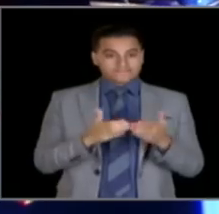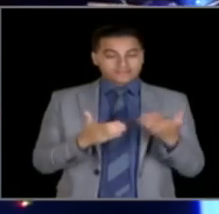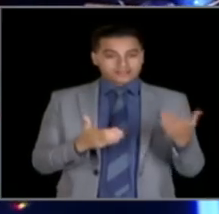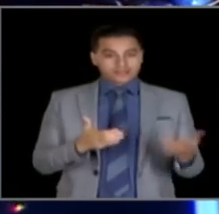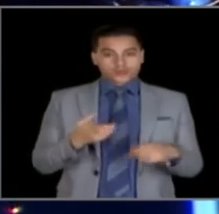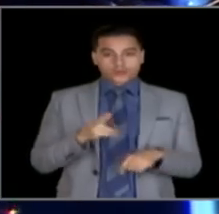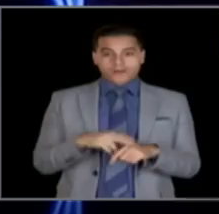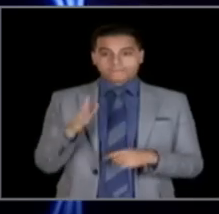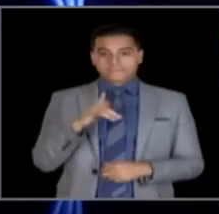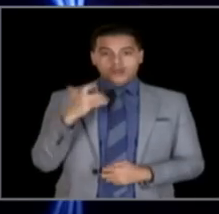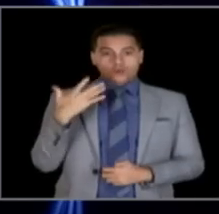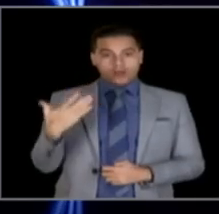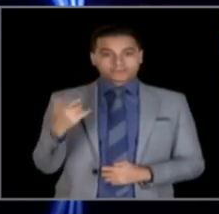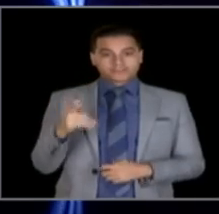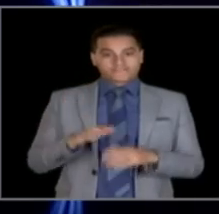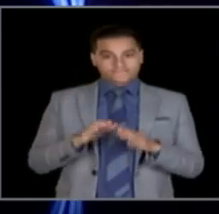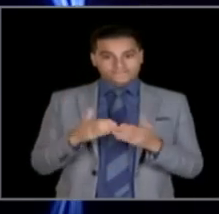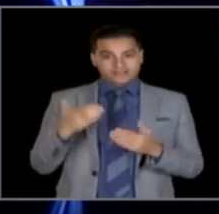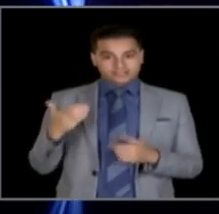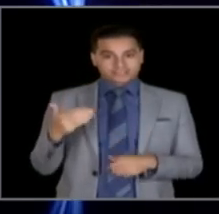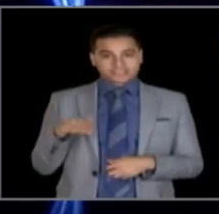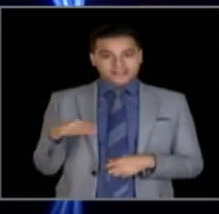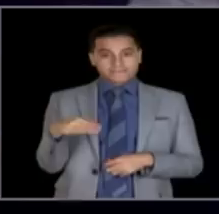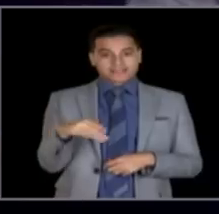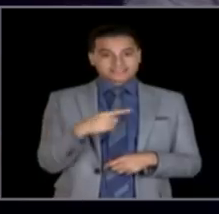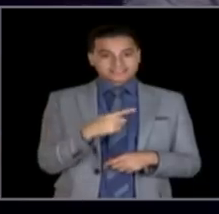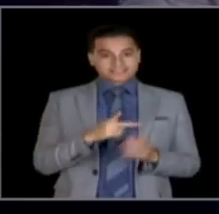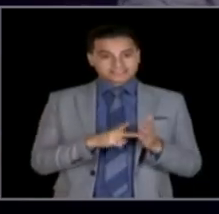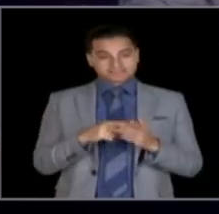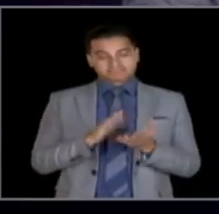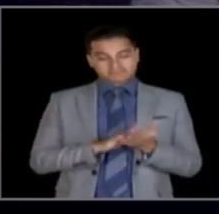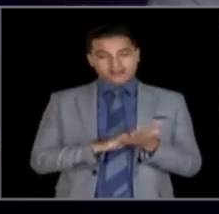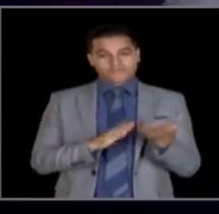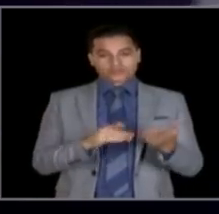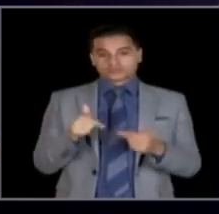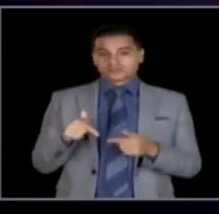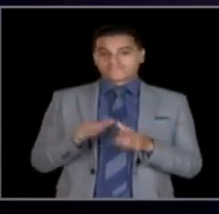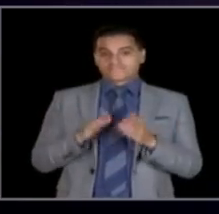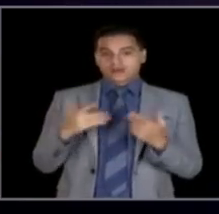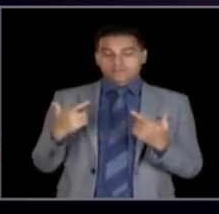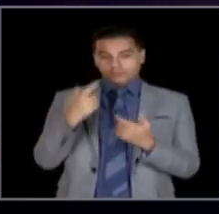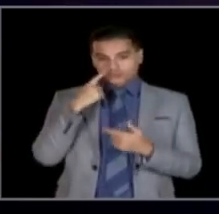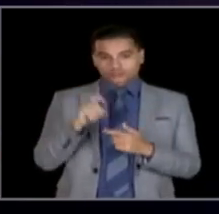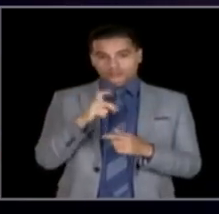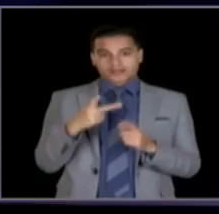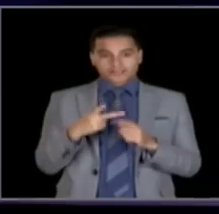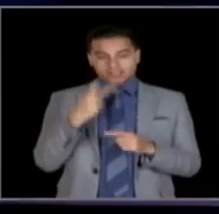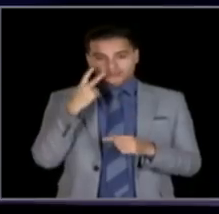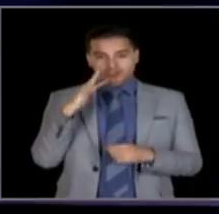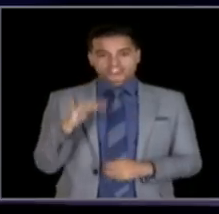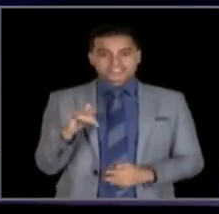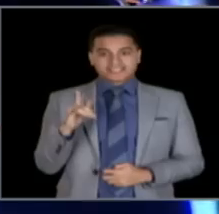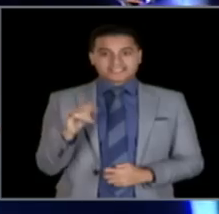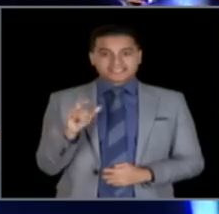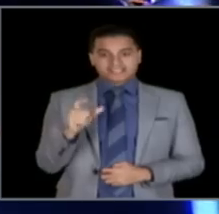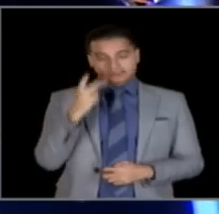أليجيترز 105 فايترز، تمسيح النيل، برافو عليكم. فايترز، سؤال الثاني، شيرين